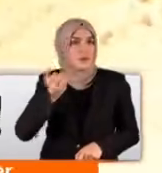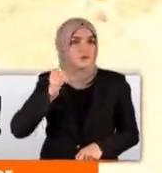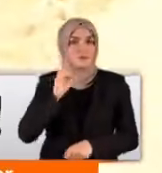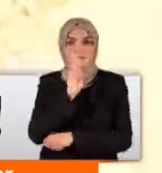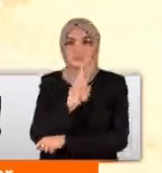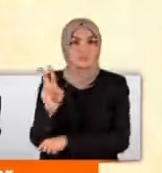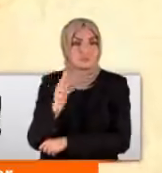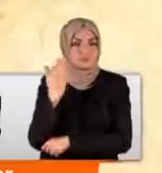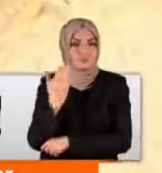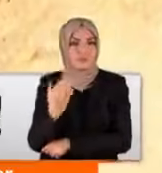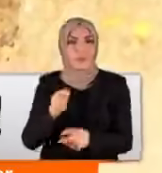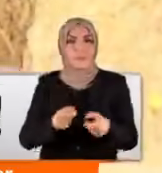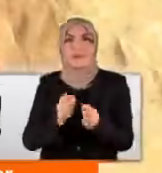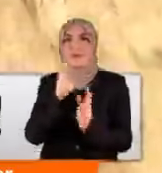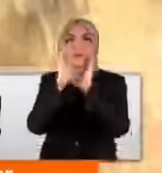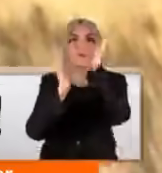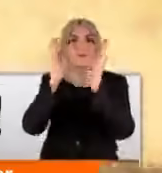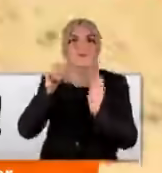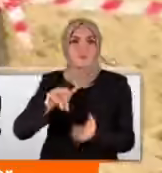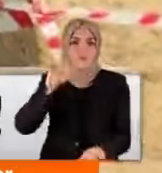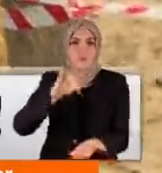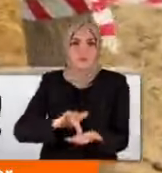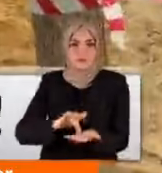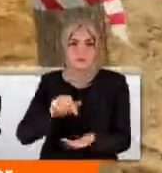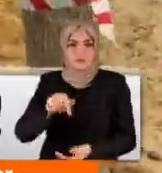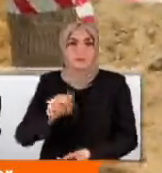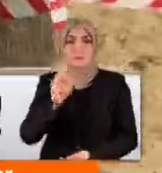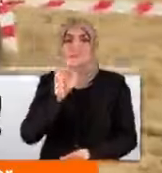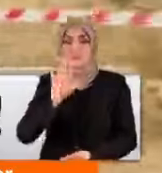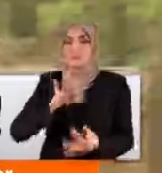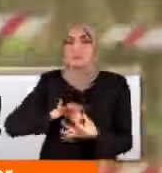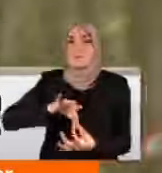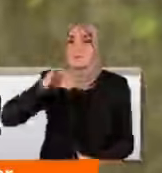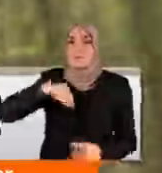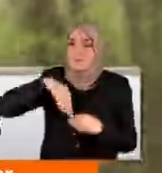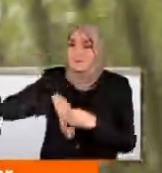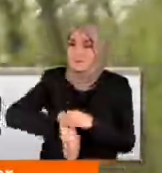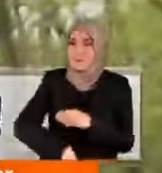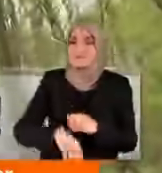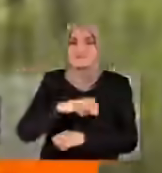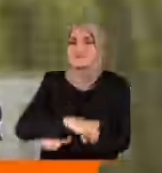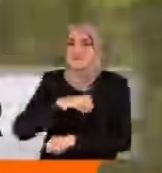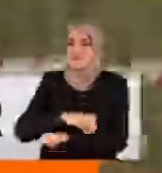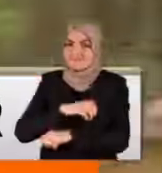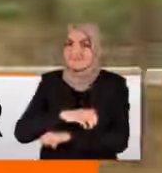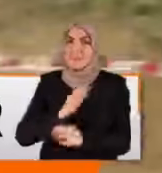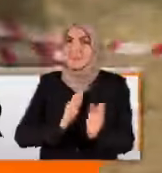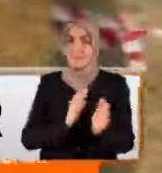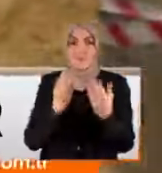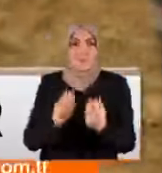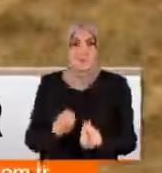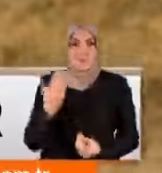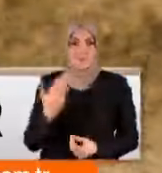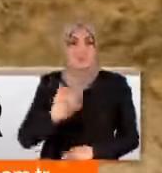Ormanı tam ortasında yaklaşık 25 metrelik derin bir çukur var kalmıştır kalmıştır devam etmişler